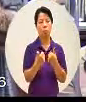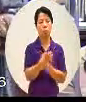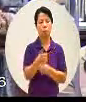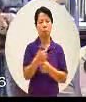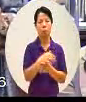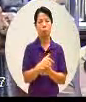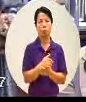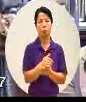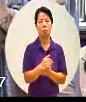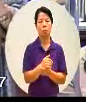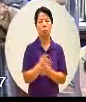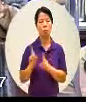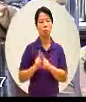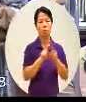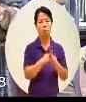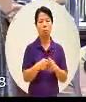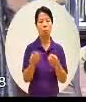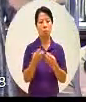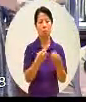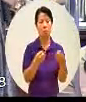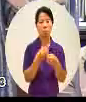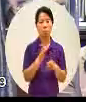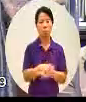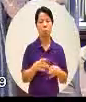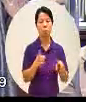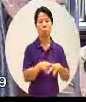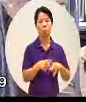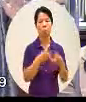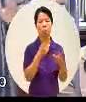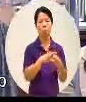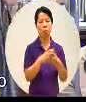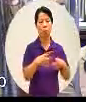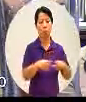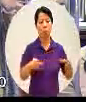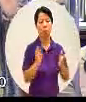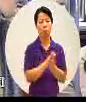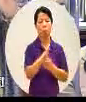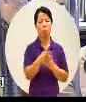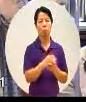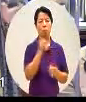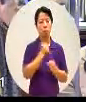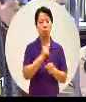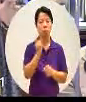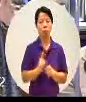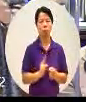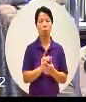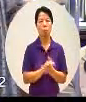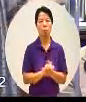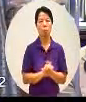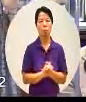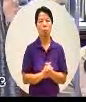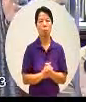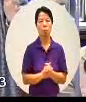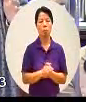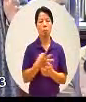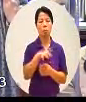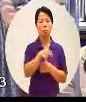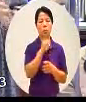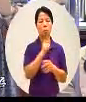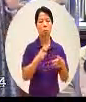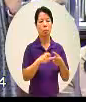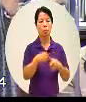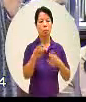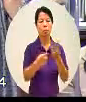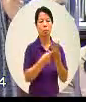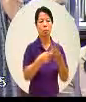很深入，说到底你本州工业区扩大了你是要做什么款，虽然是一个工业区，